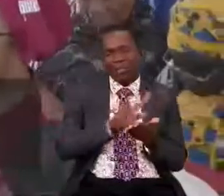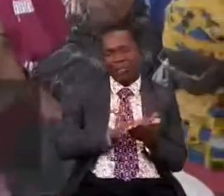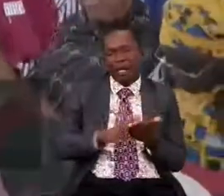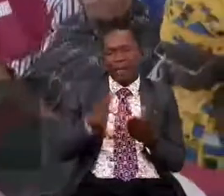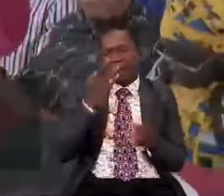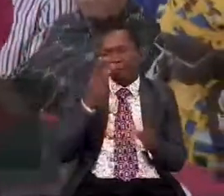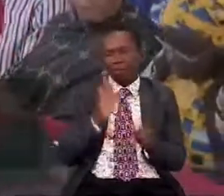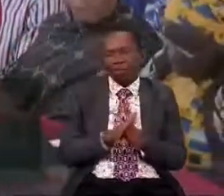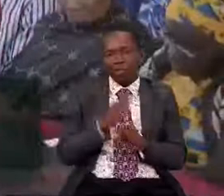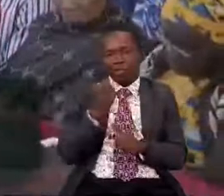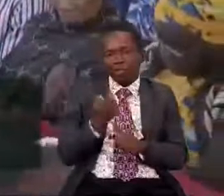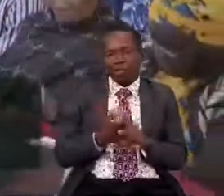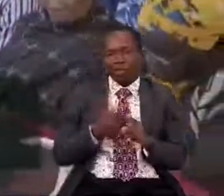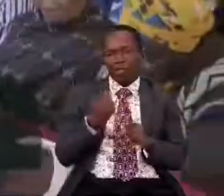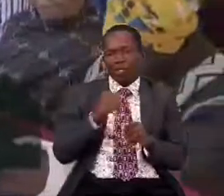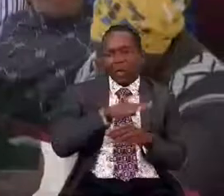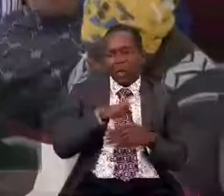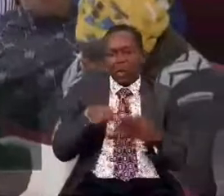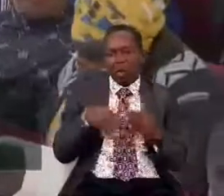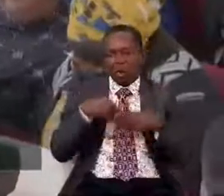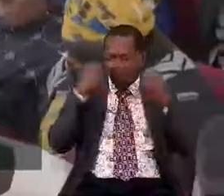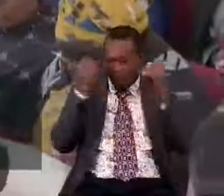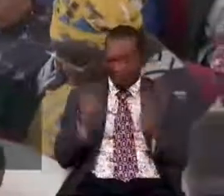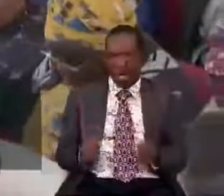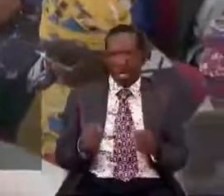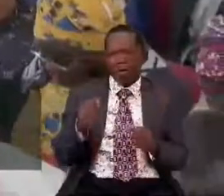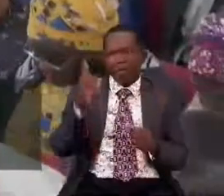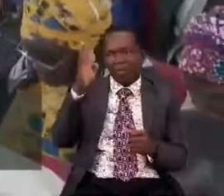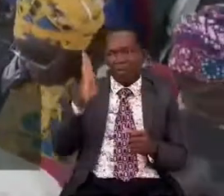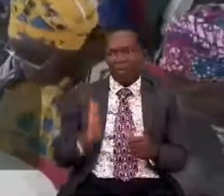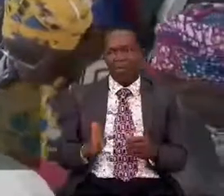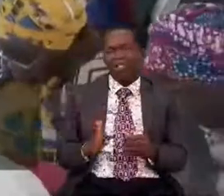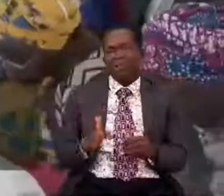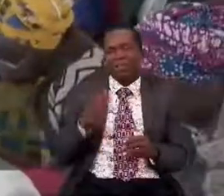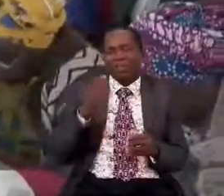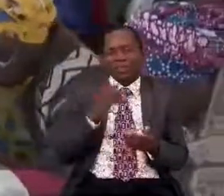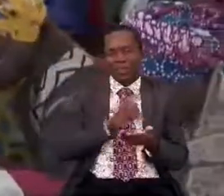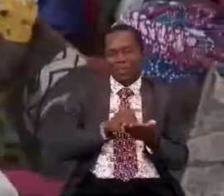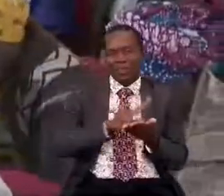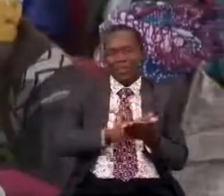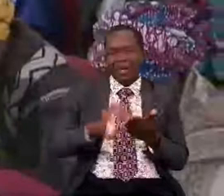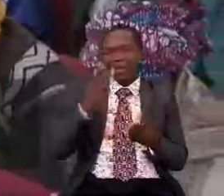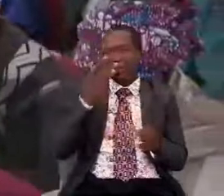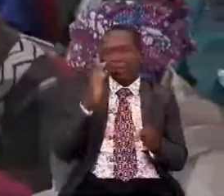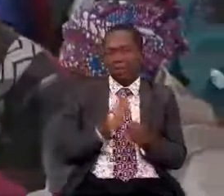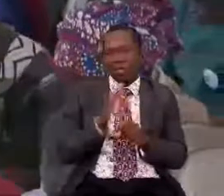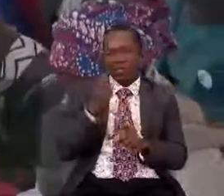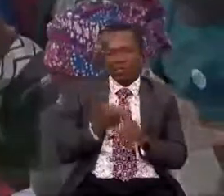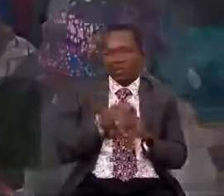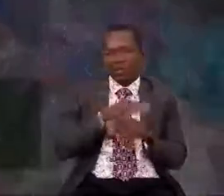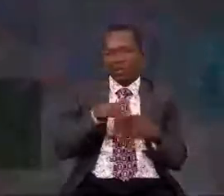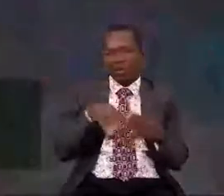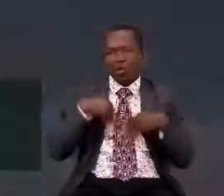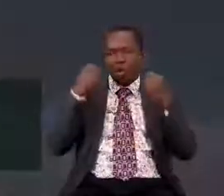la part du Dieu omnipotent. Josué chapitre 1, verset 3. Tout